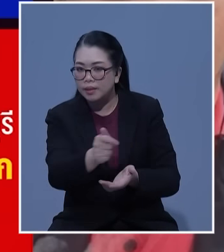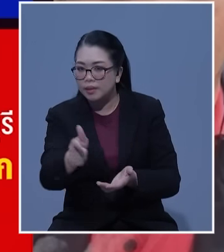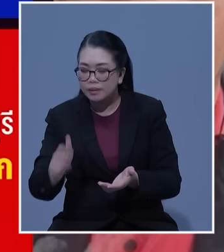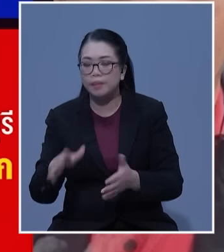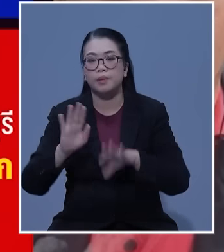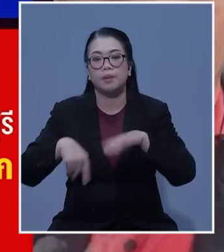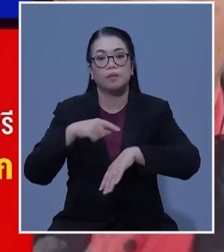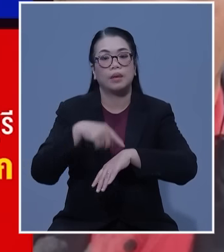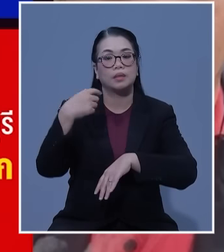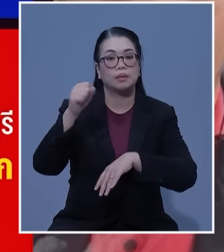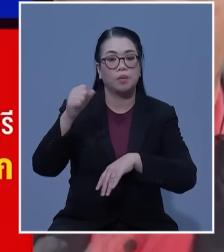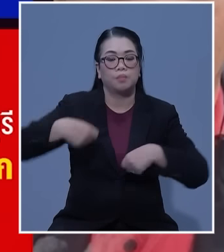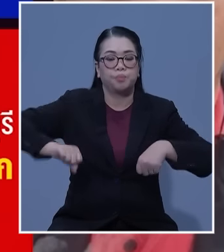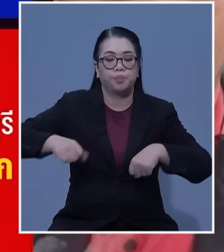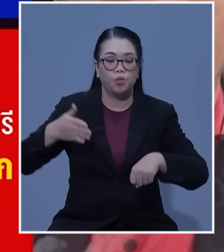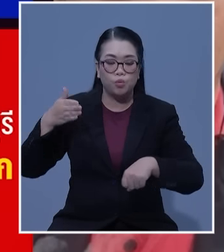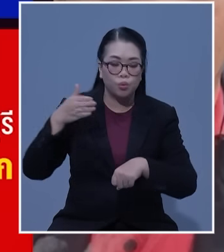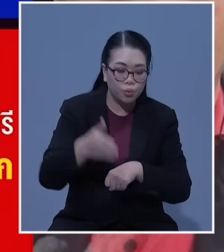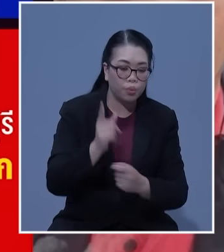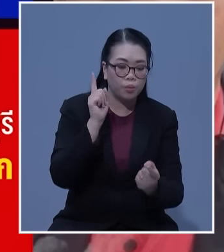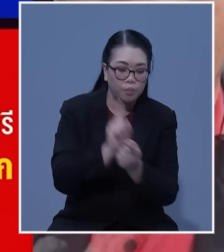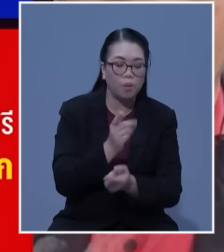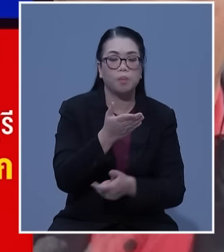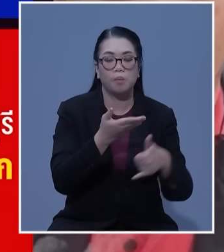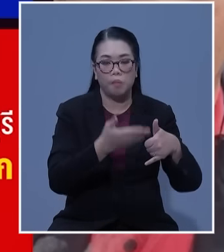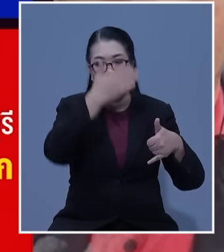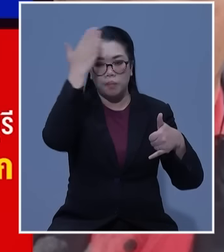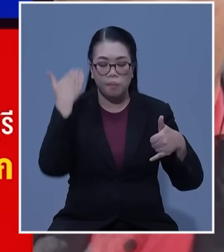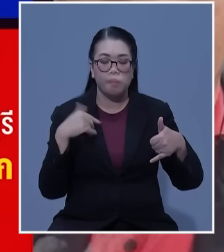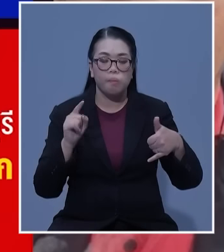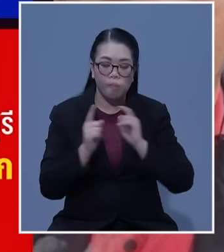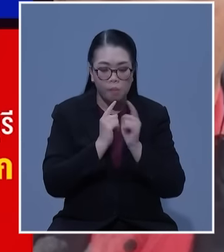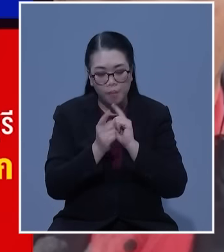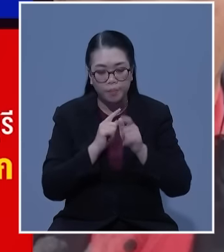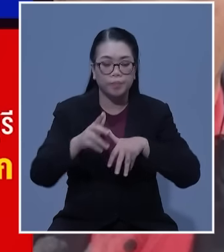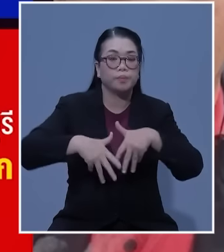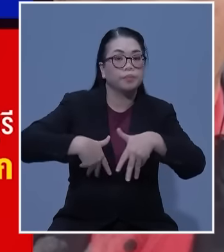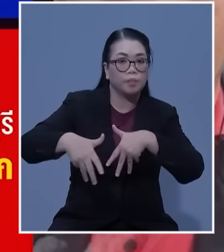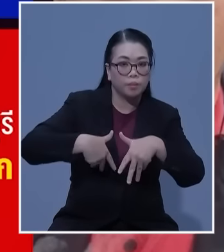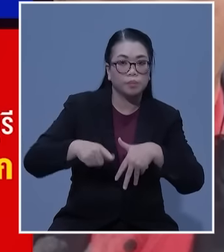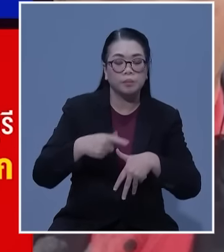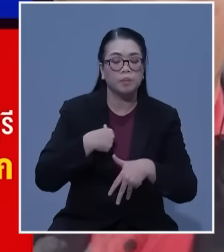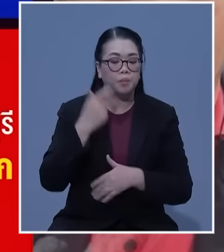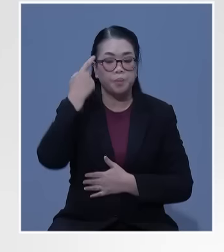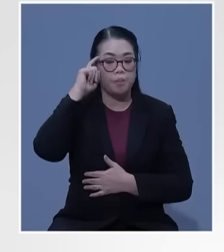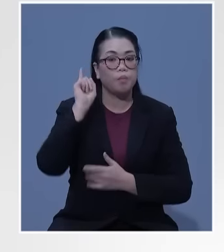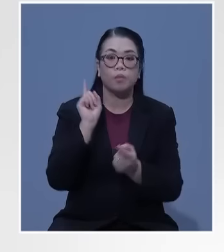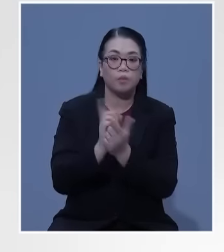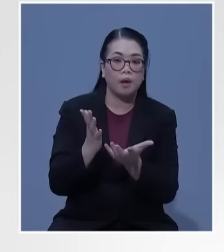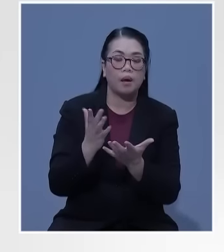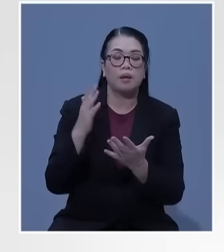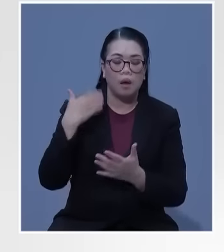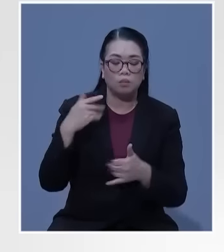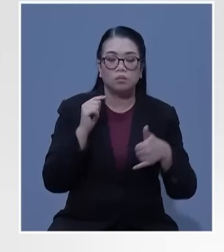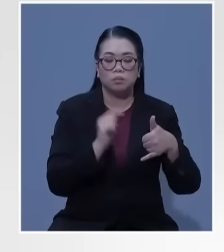ก็เลยขี่มอเตอร์ไซค์เข้าไปไปพบกับนางสาวปากำลังพูดคุยกับชาวบ้านซึ่งตนเองไม่รู้จักและเมื่อ